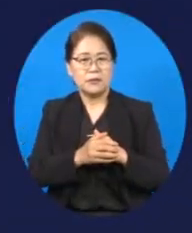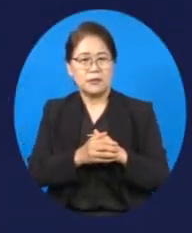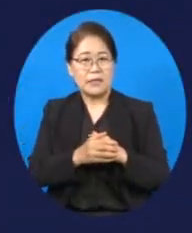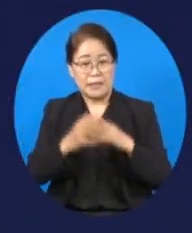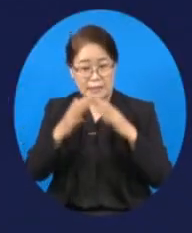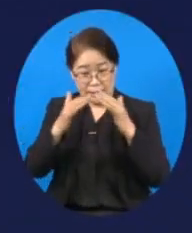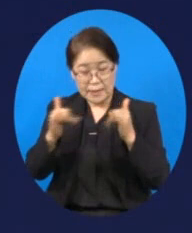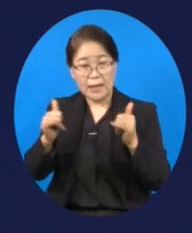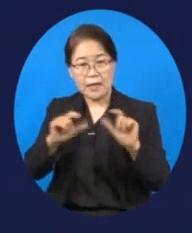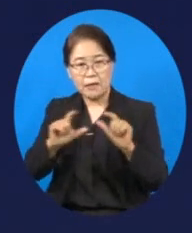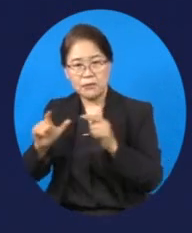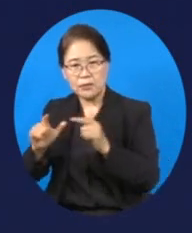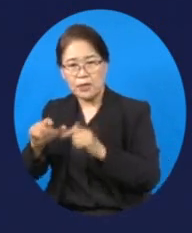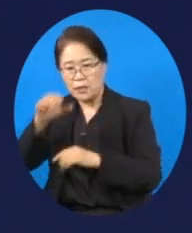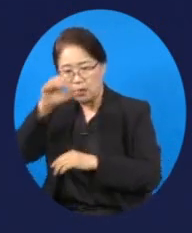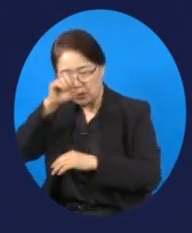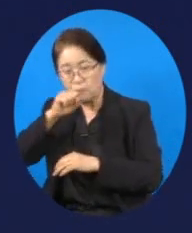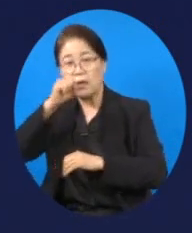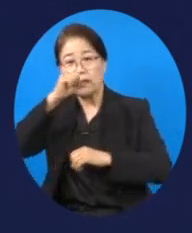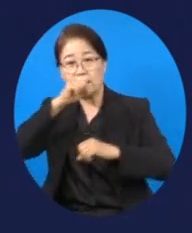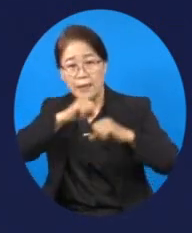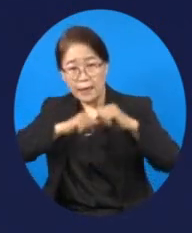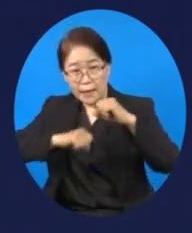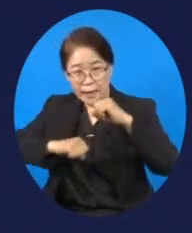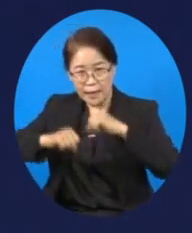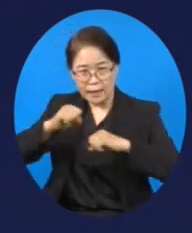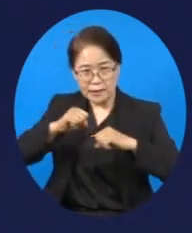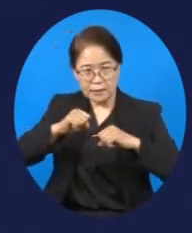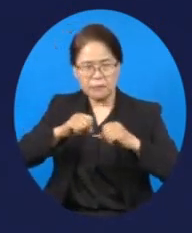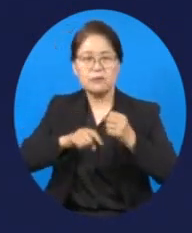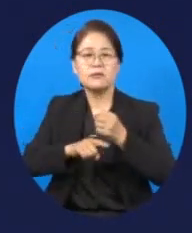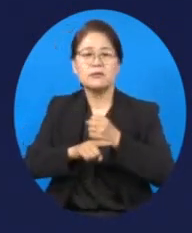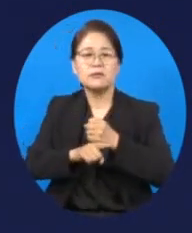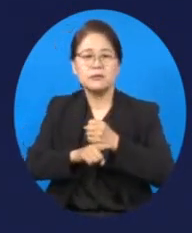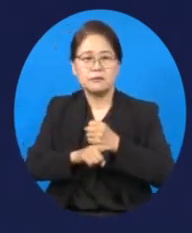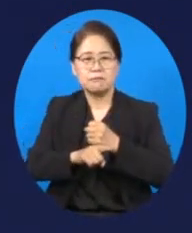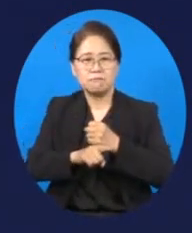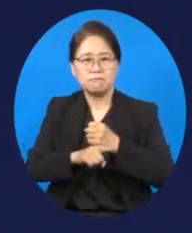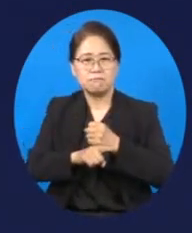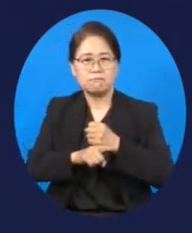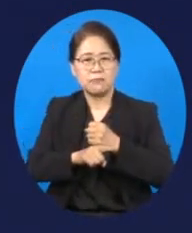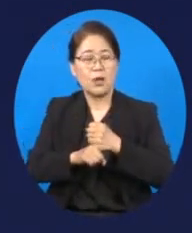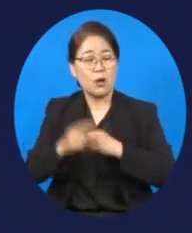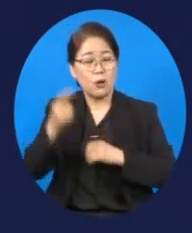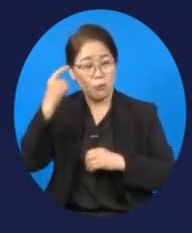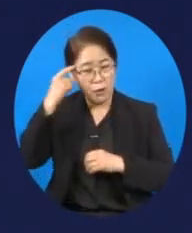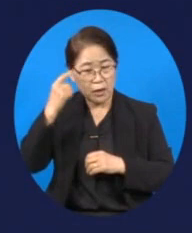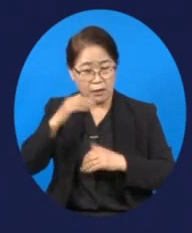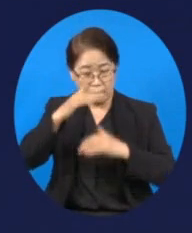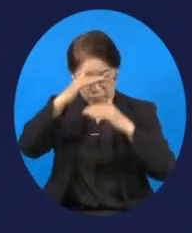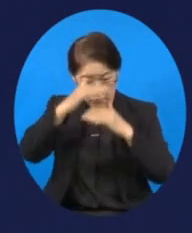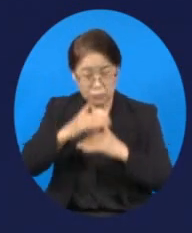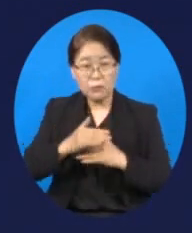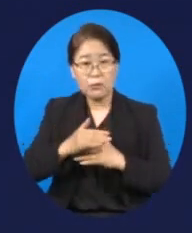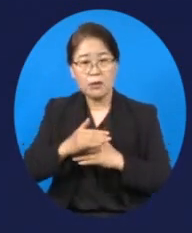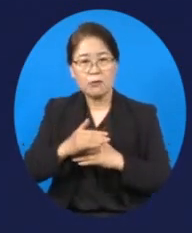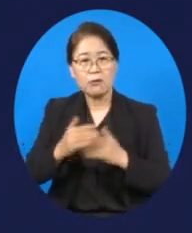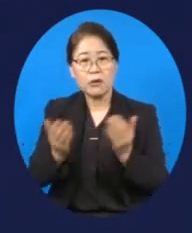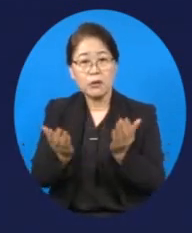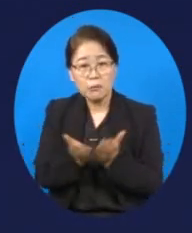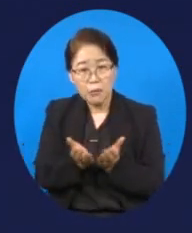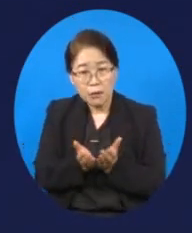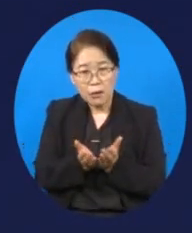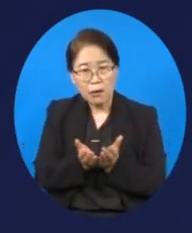우리 인간의 선한 행실을 의미한다고 볼 수 있어요 왜냐하면 문맥적으로 볼 때에 주님은